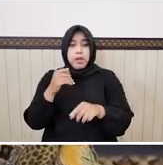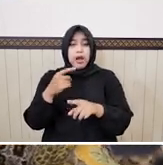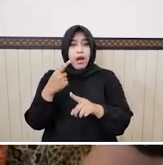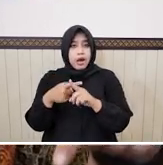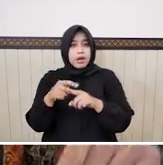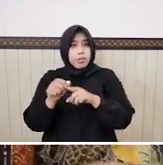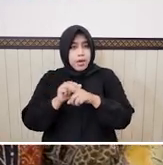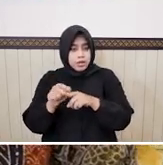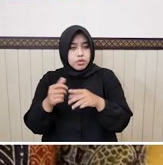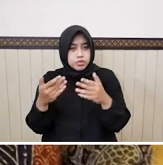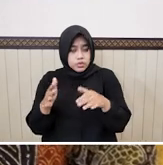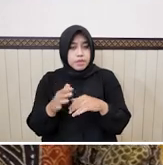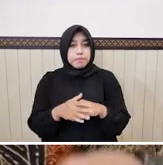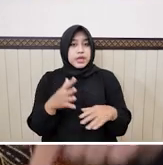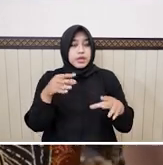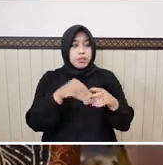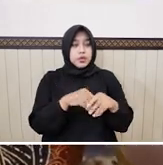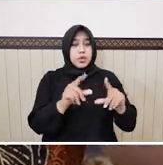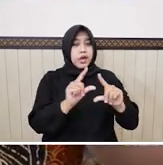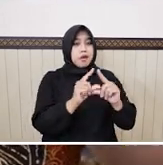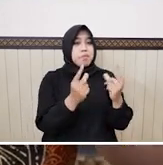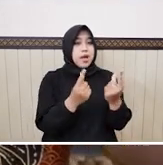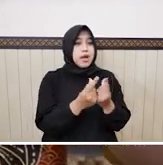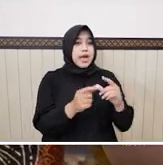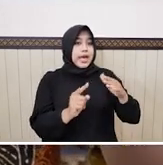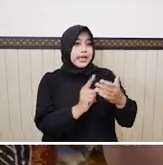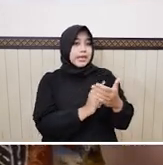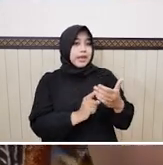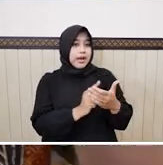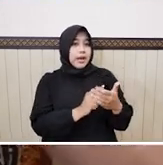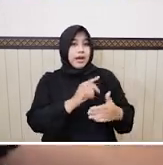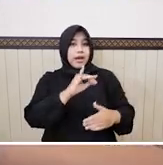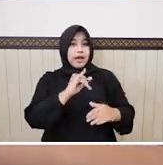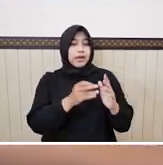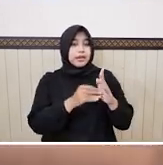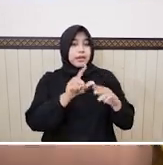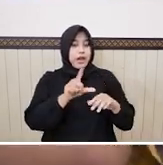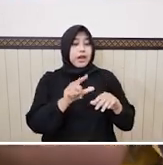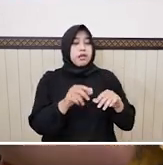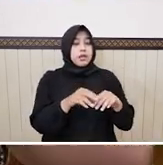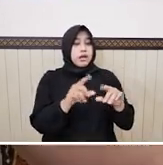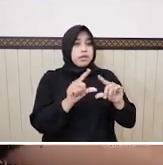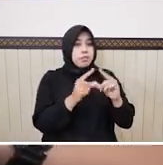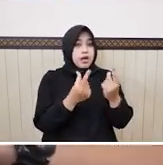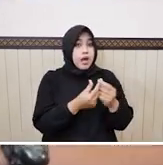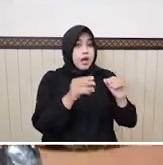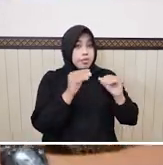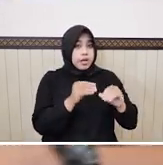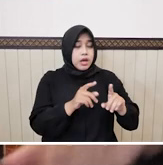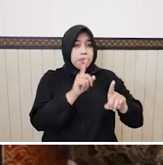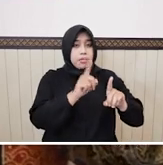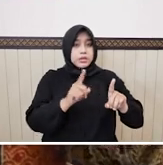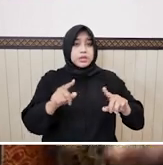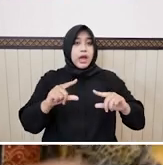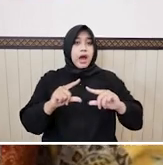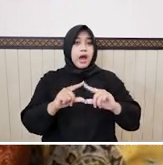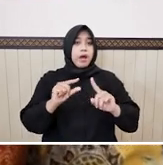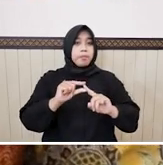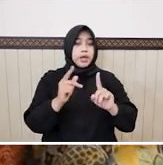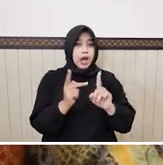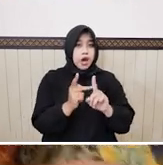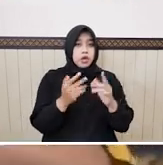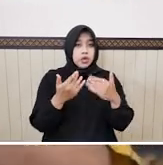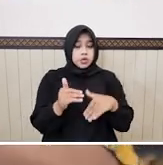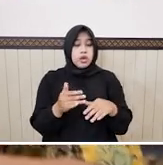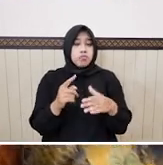dilakukan termasuk lembaga internal lembaga pendidikan dan pelatihan internal yang ada pada masing-masing masinga pH juga